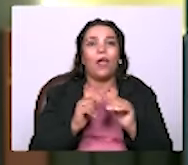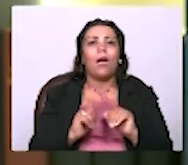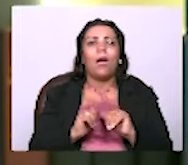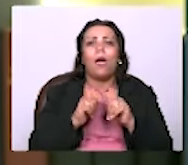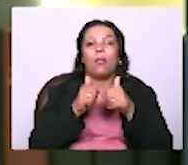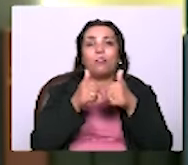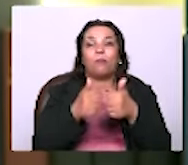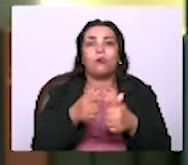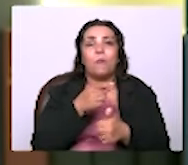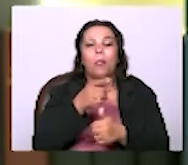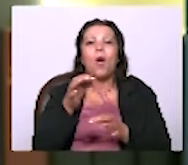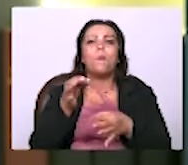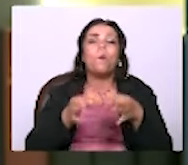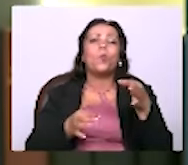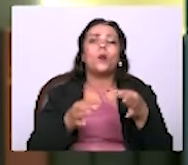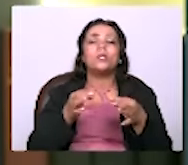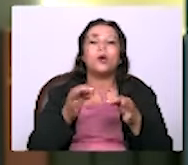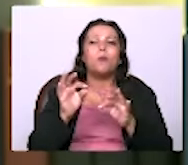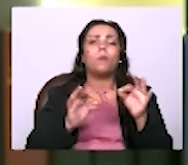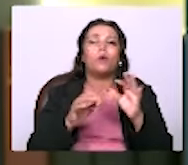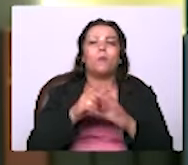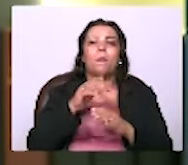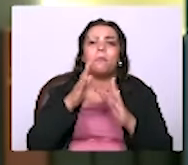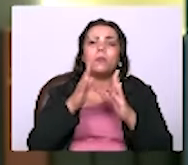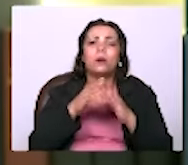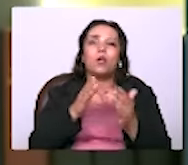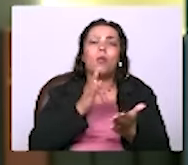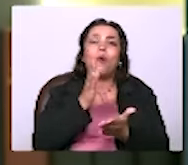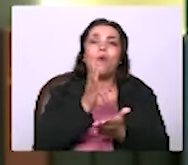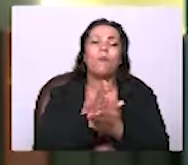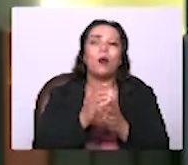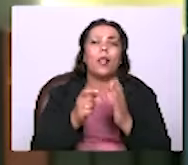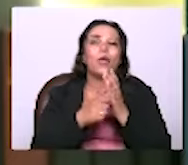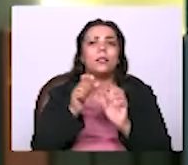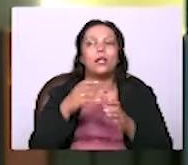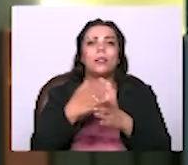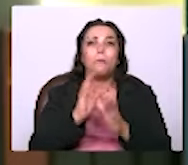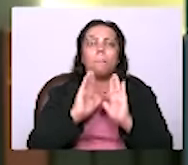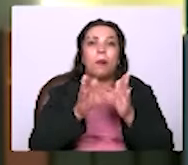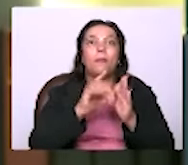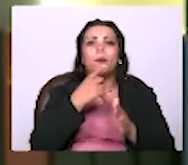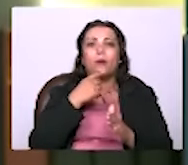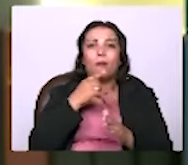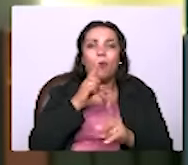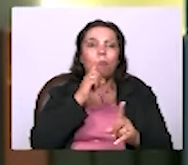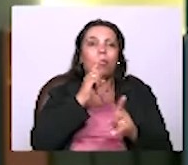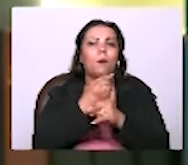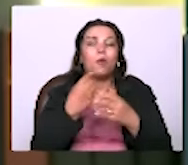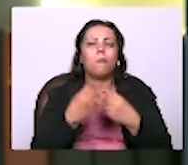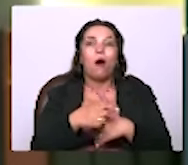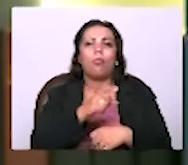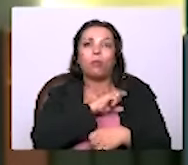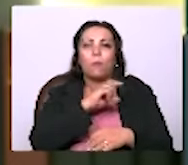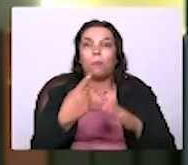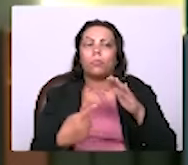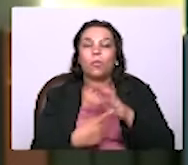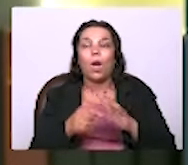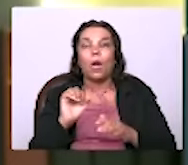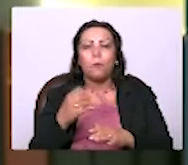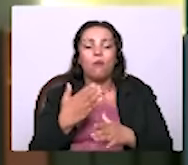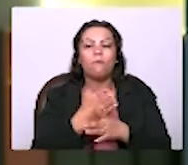ال المنظمه المصريه لحقوق الانسان في مؤسسه ثقافيه كبيره مثلا مكتبه اسكندريه وتلتقي بطلاب الجامعات وتكلمهم في